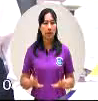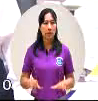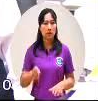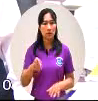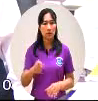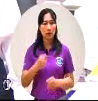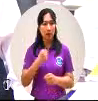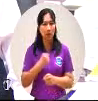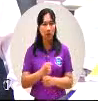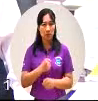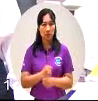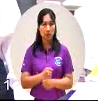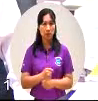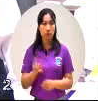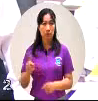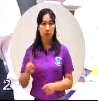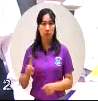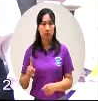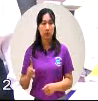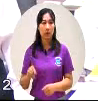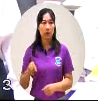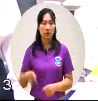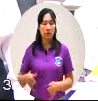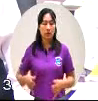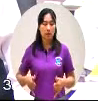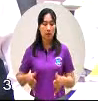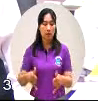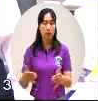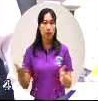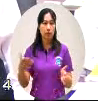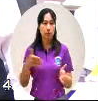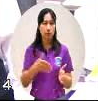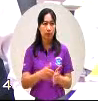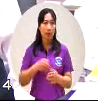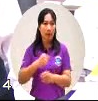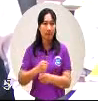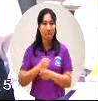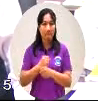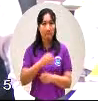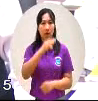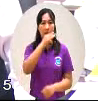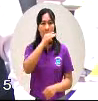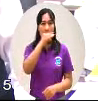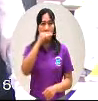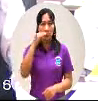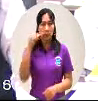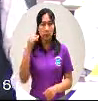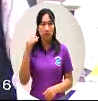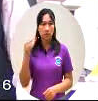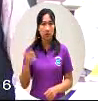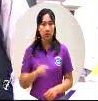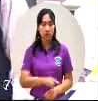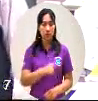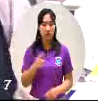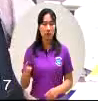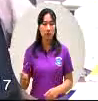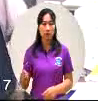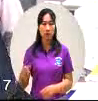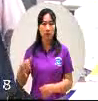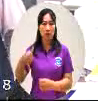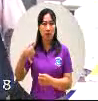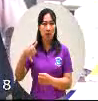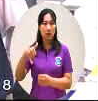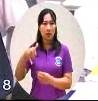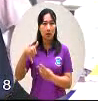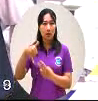的只有到玛雅到那个凉亭 那么